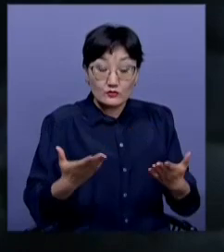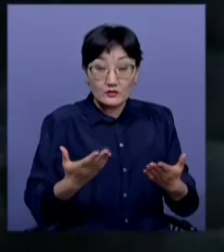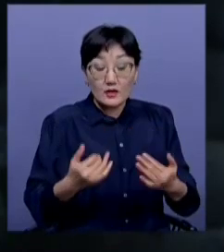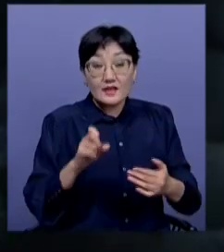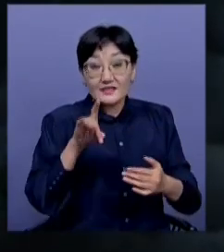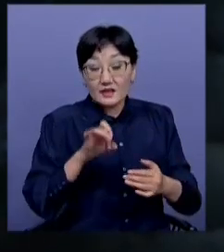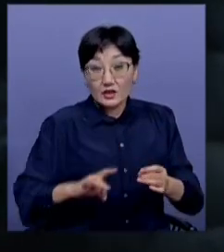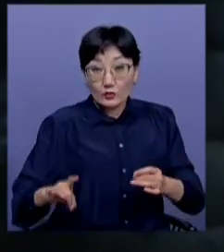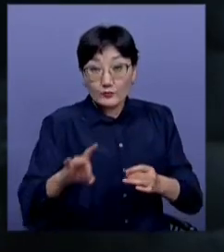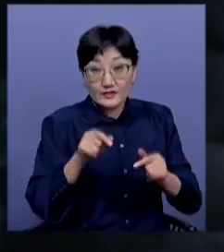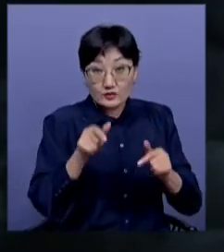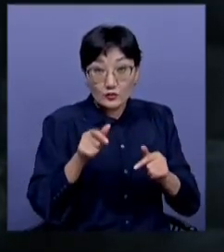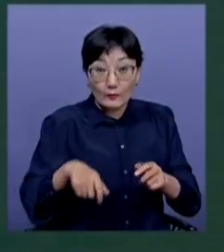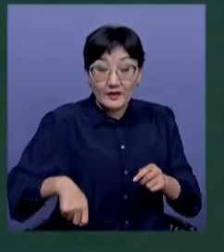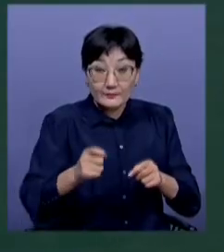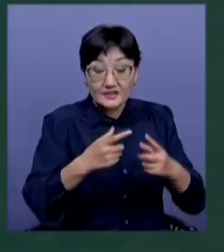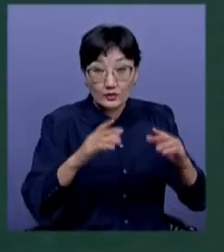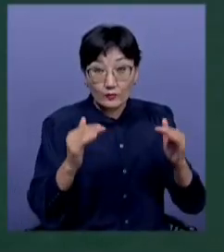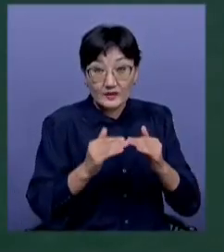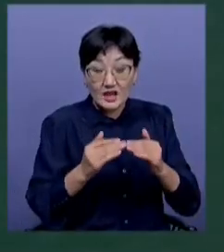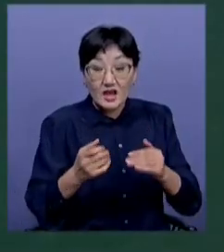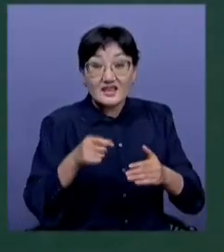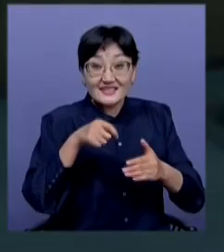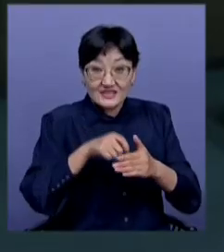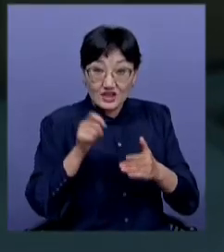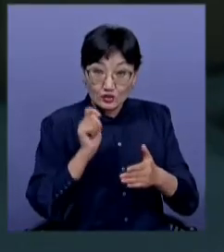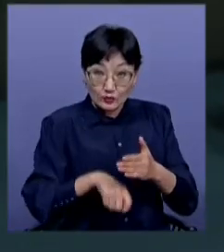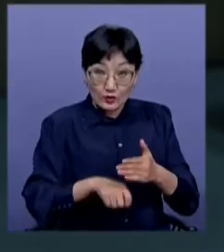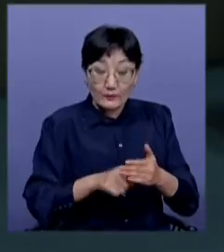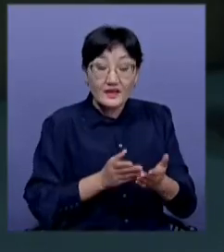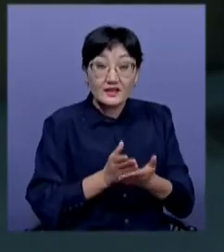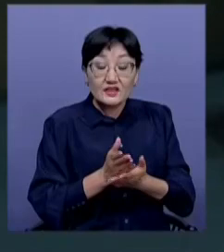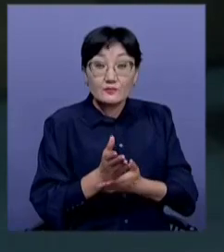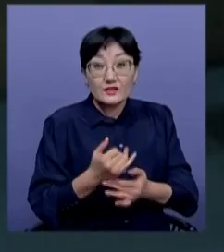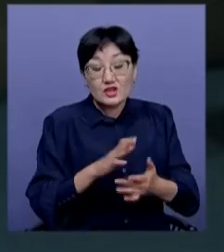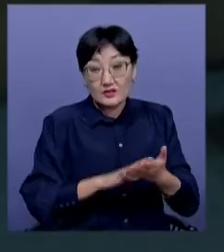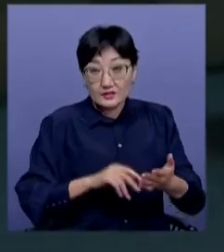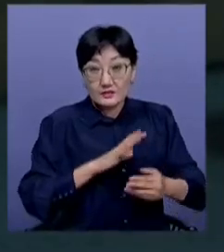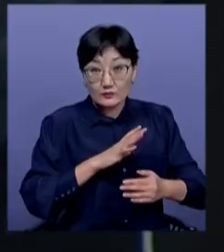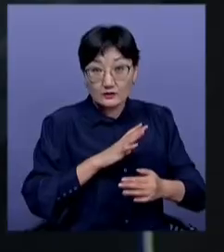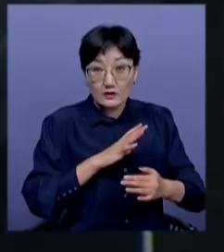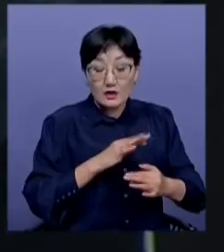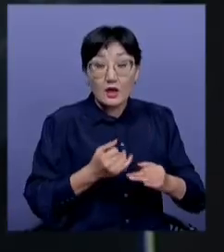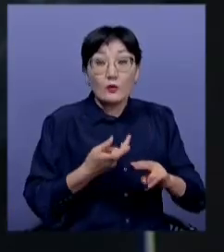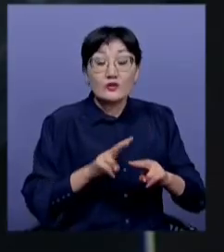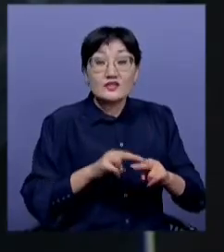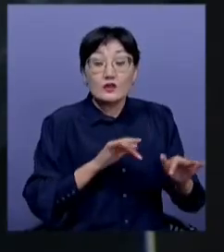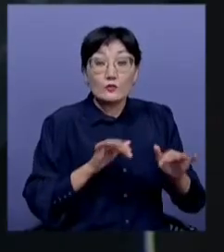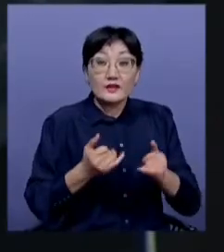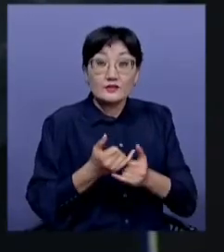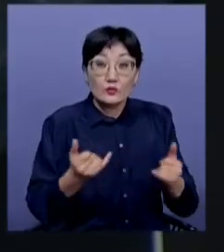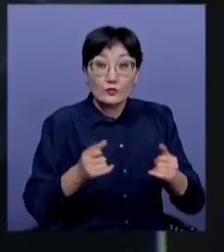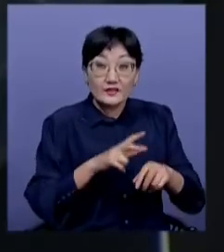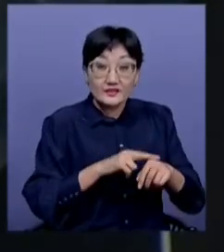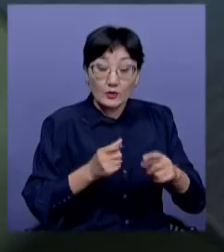Сарыарқа ауданында орналасқан бұл бильярд клубы да есікті ішінен құлыптап алып, қызметін еш алаңсыз жалғастырып жатыр. Құйтырқы әрекеттер үшін